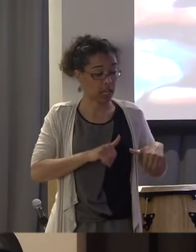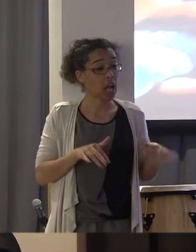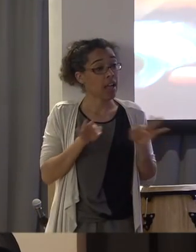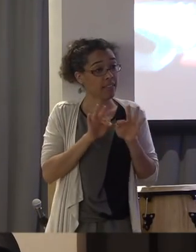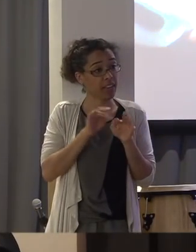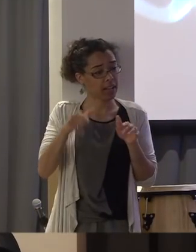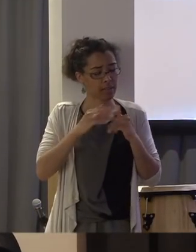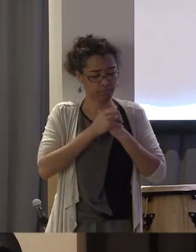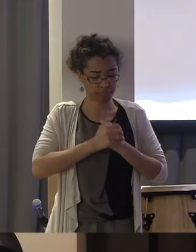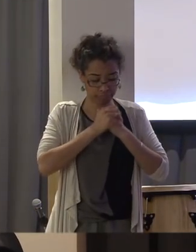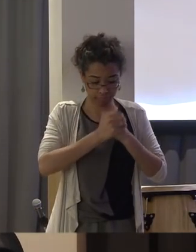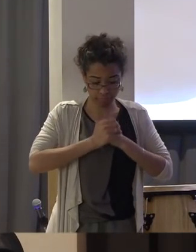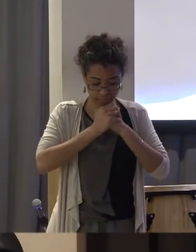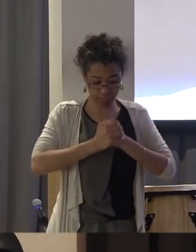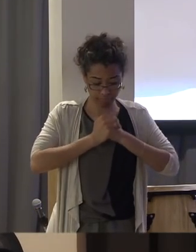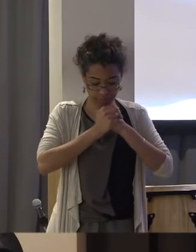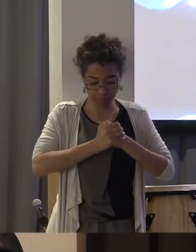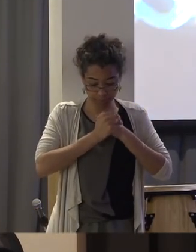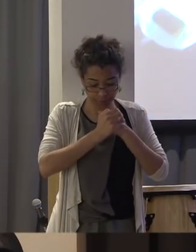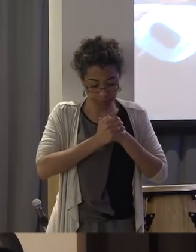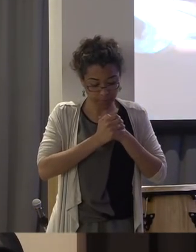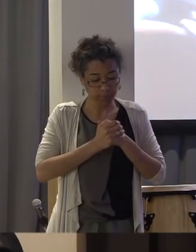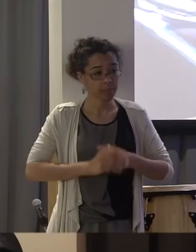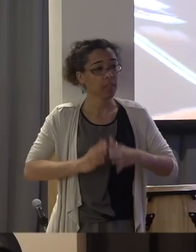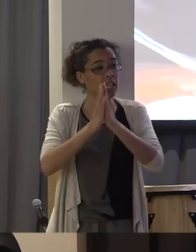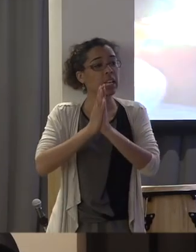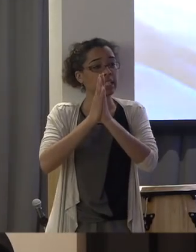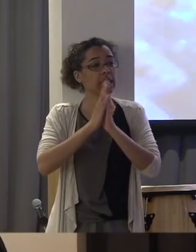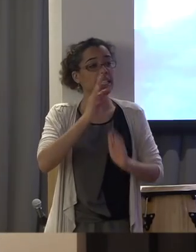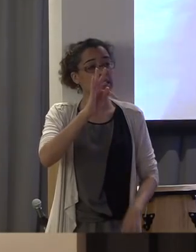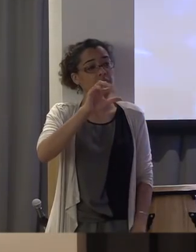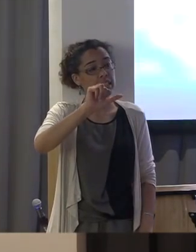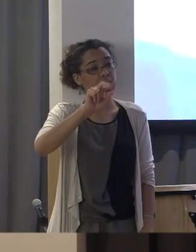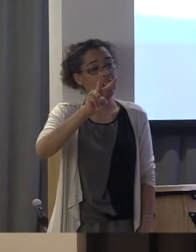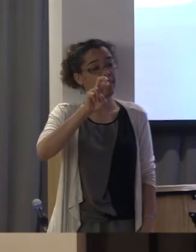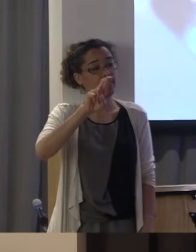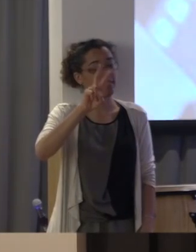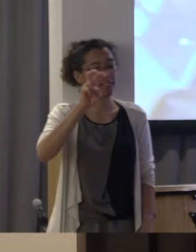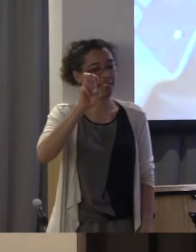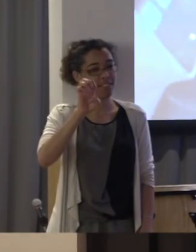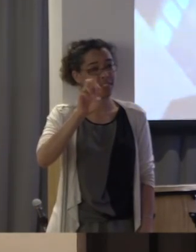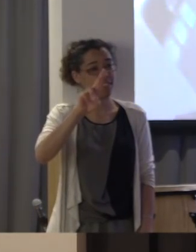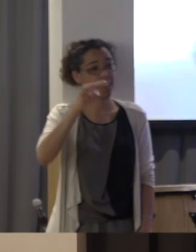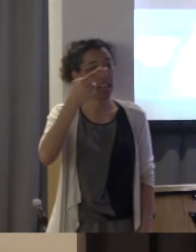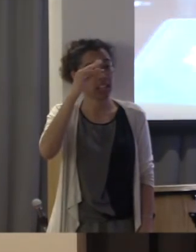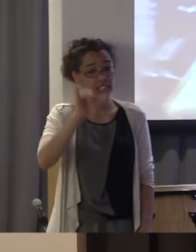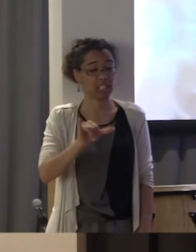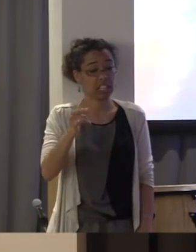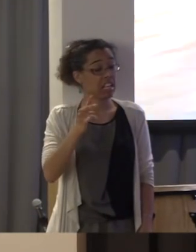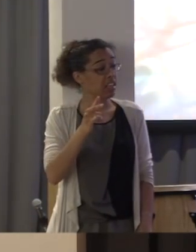qui priait aussi, qui était dans une église à Taverny, mais qui dit, frère, il n'y a pas d'espoir. J'ai dit